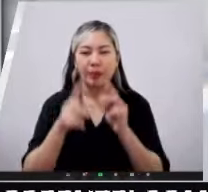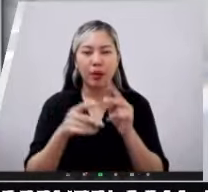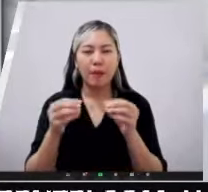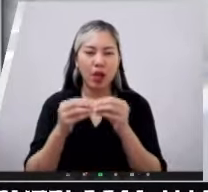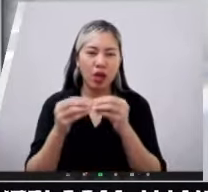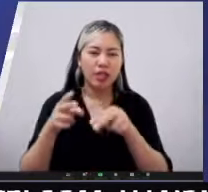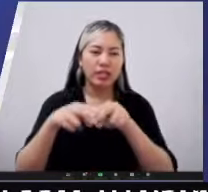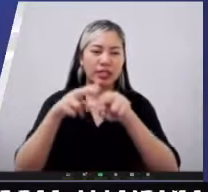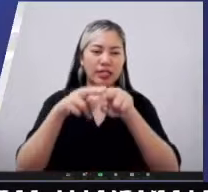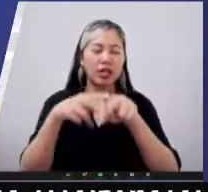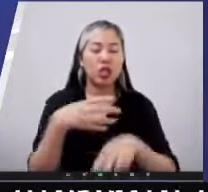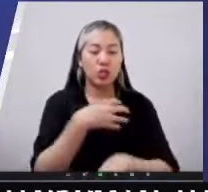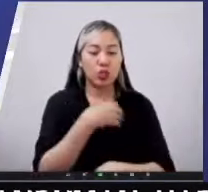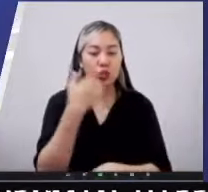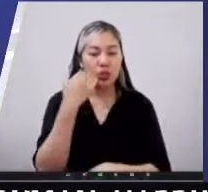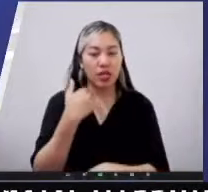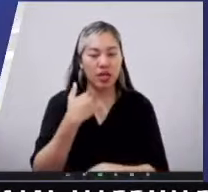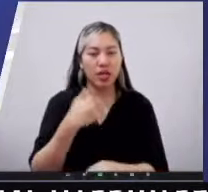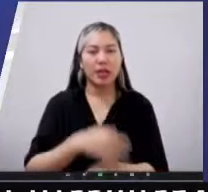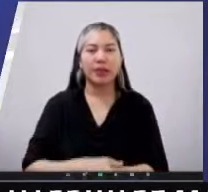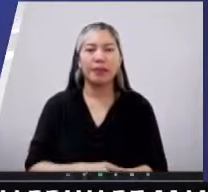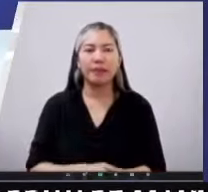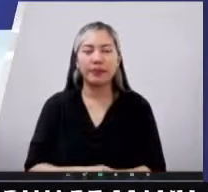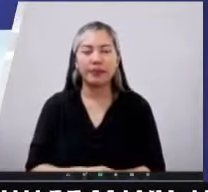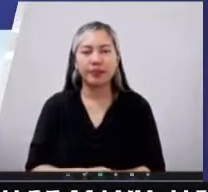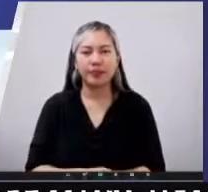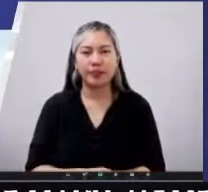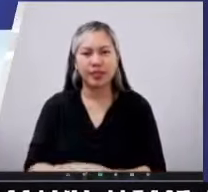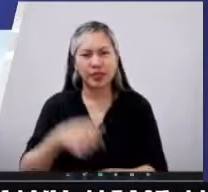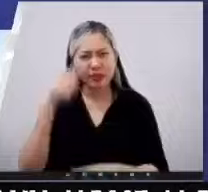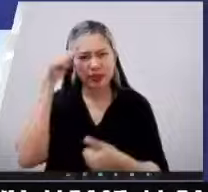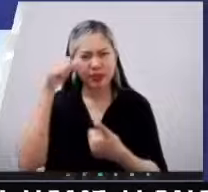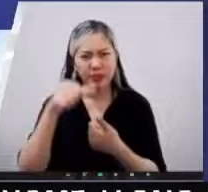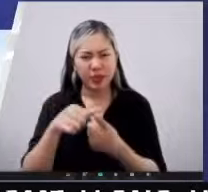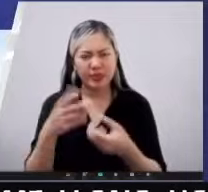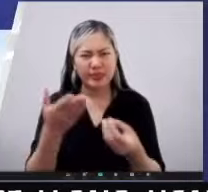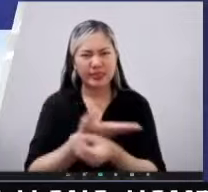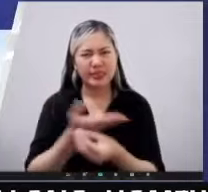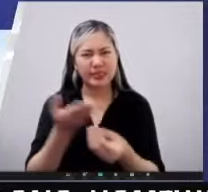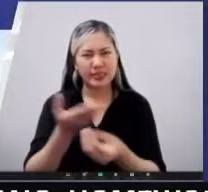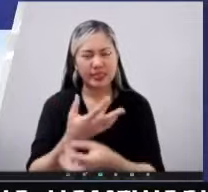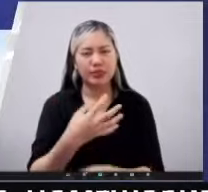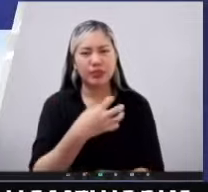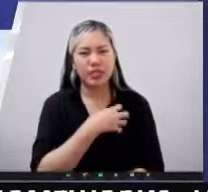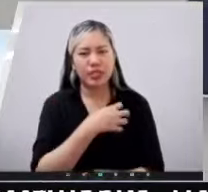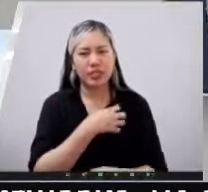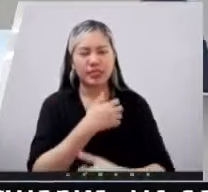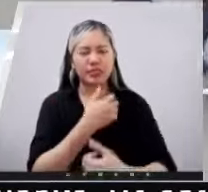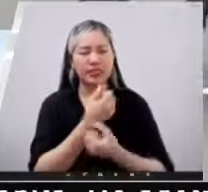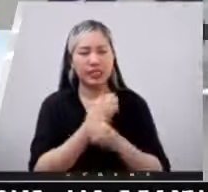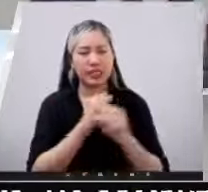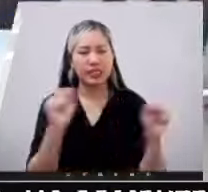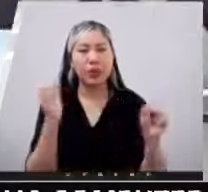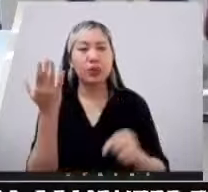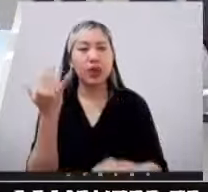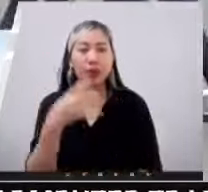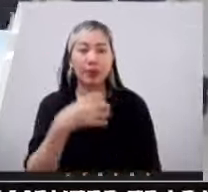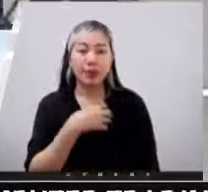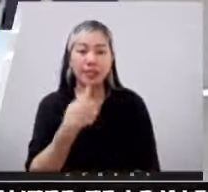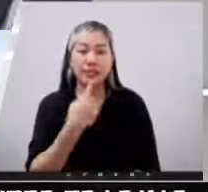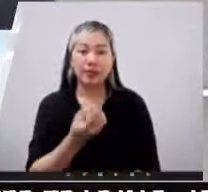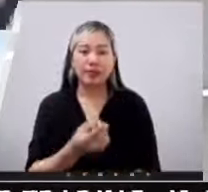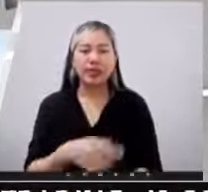kanilang lifetime matatandaang Binawasan ang Police security ni VP Sara dahil ayon sa PNP kailangan sila ng